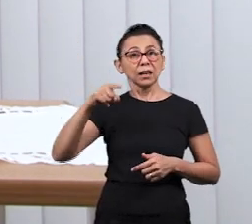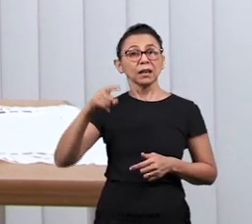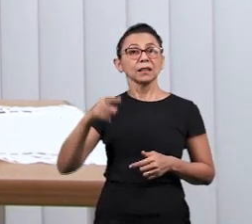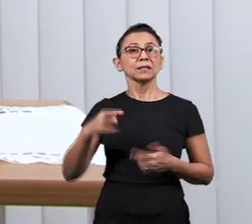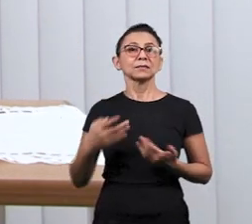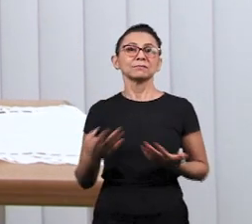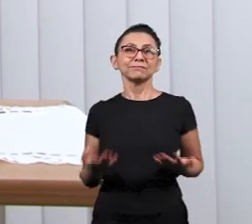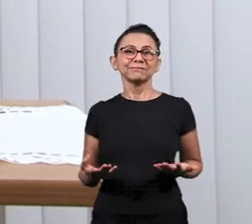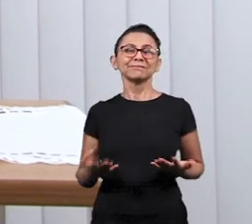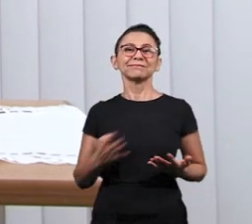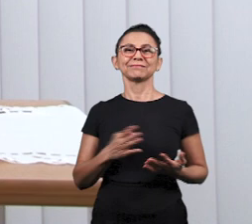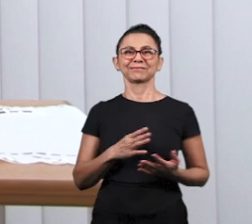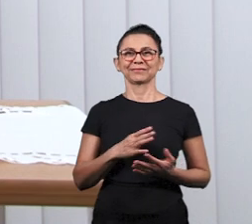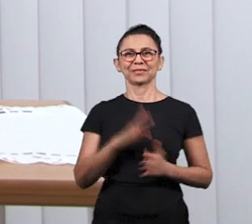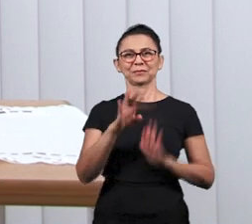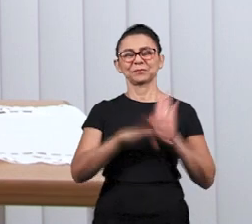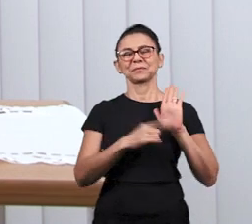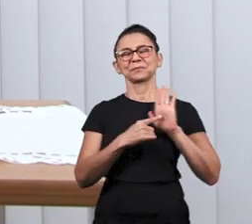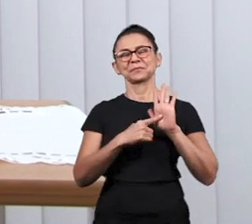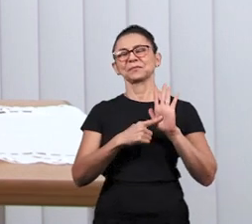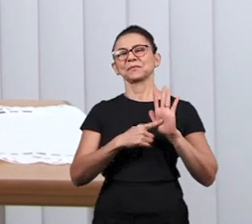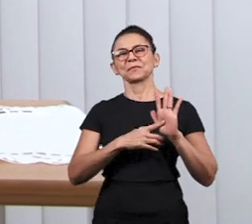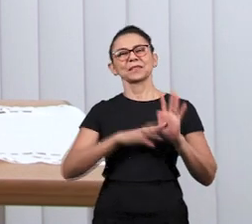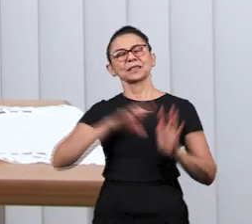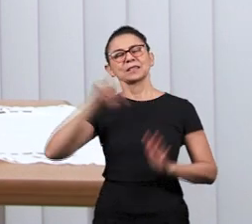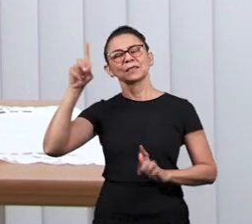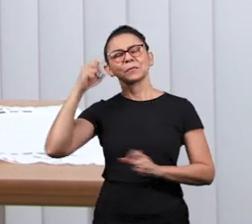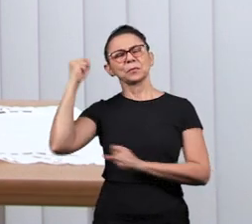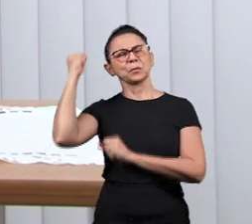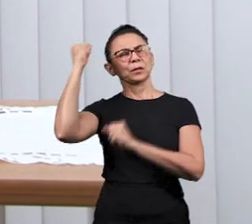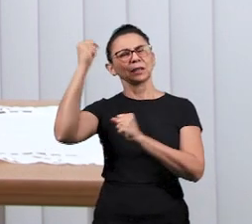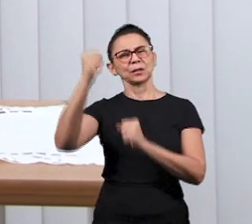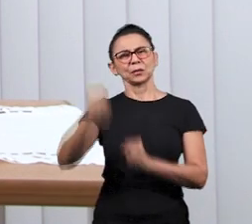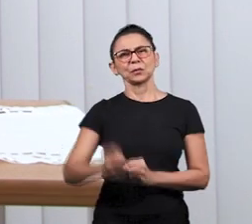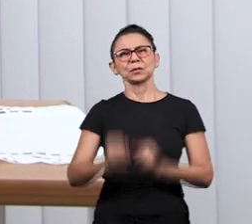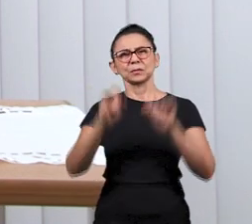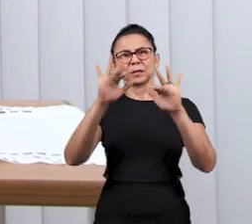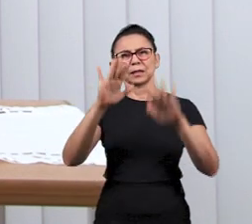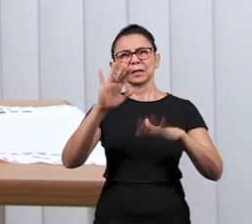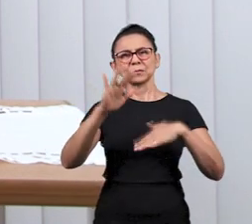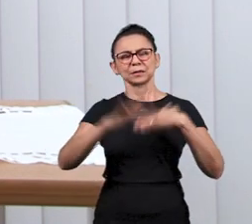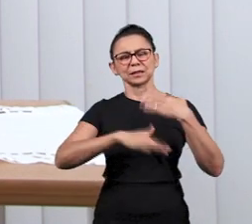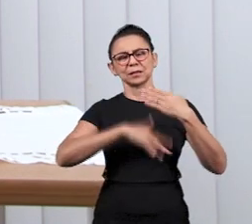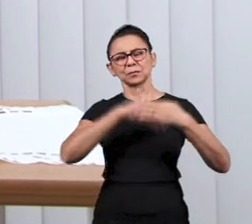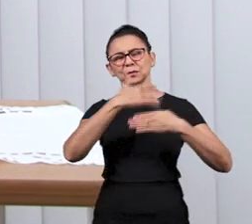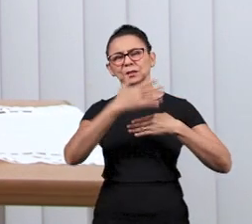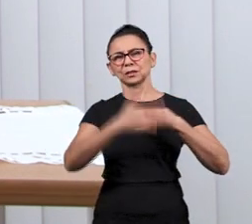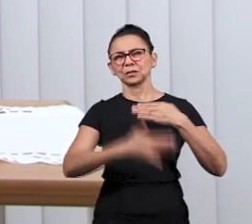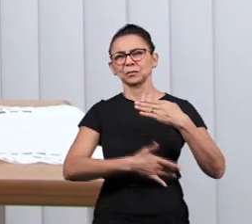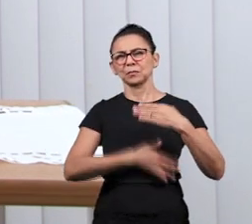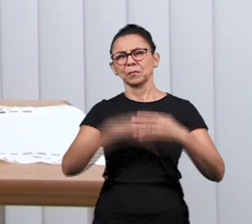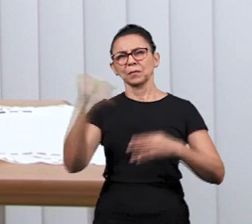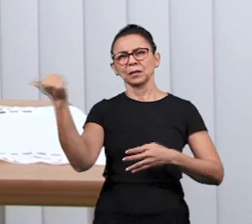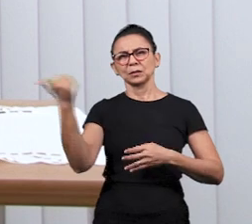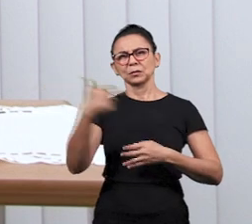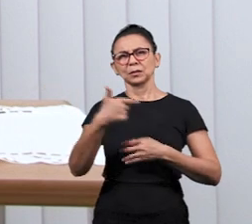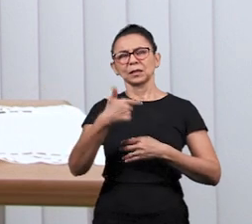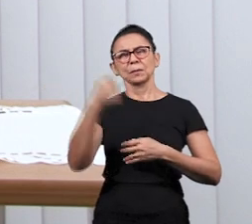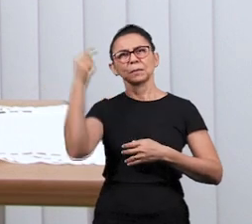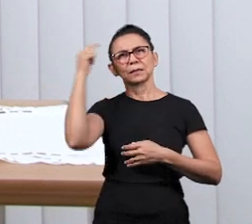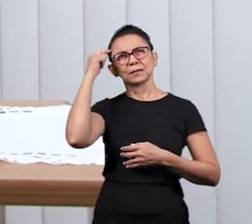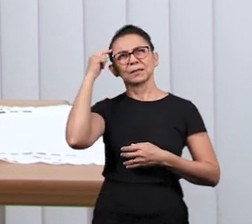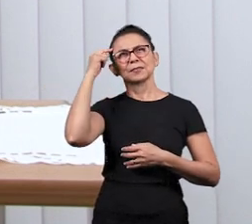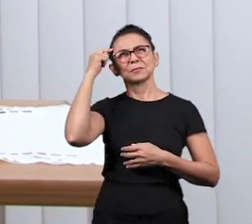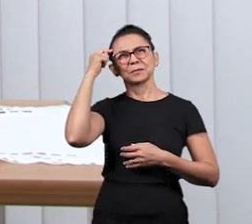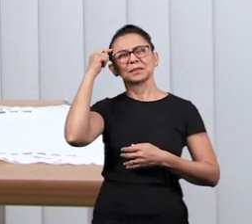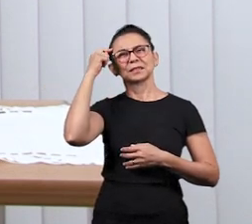это текст, который говорит, что тот, кто может сделать несравненно больше